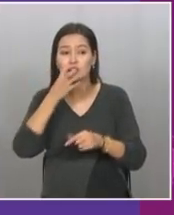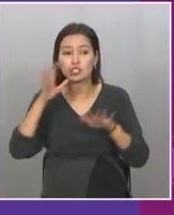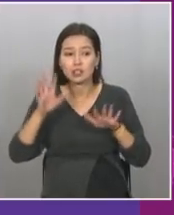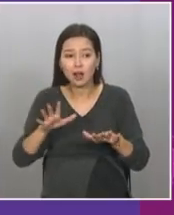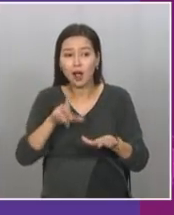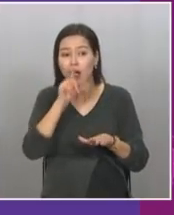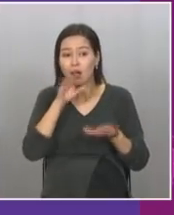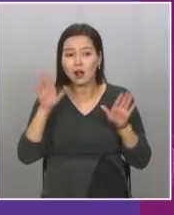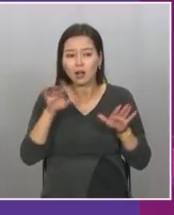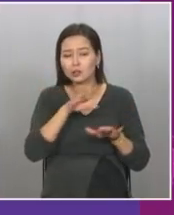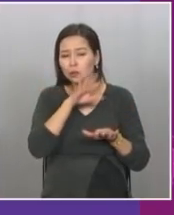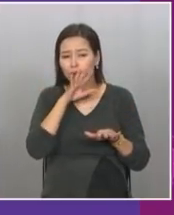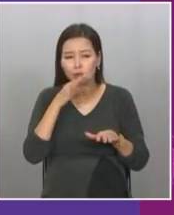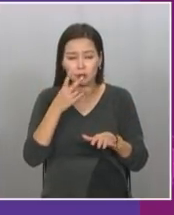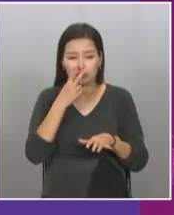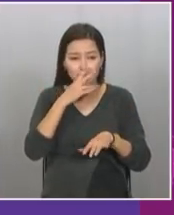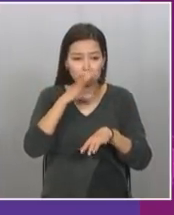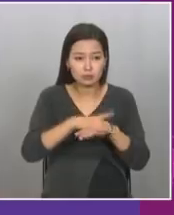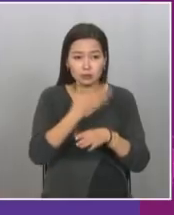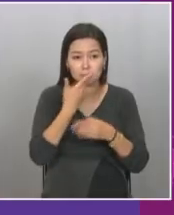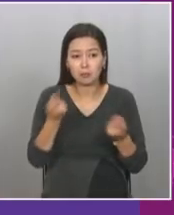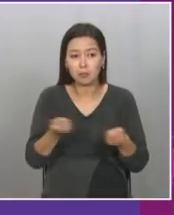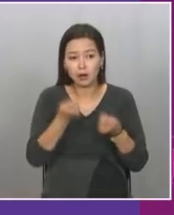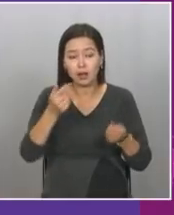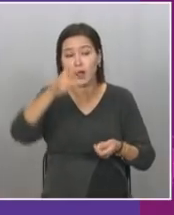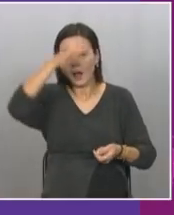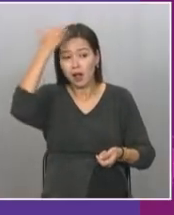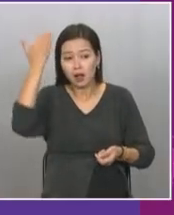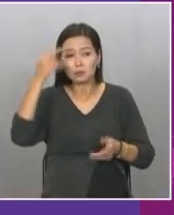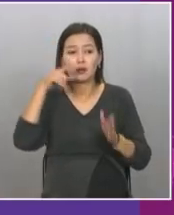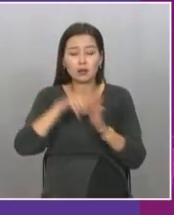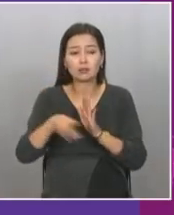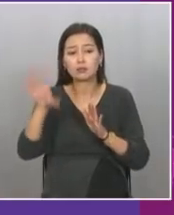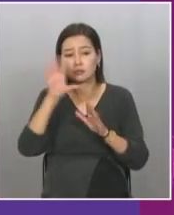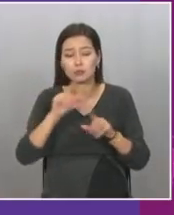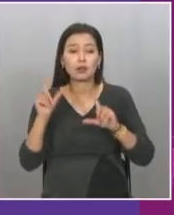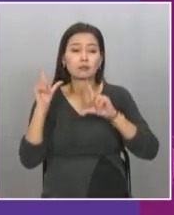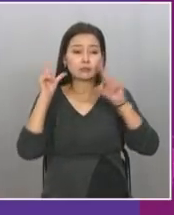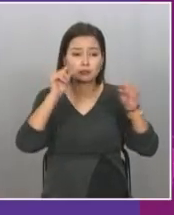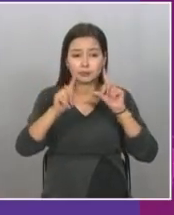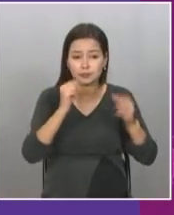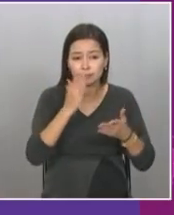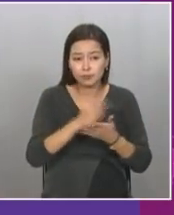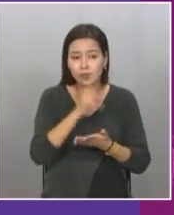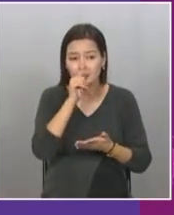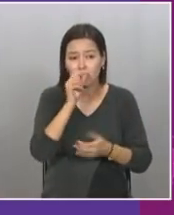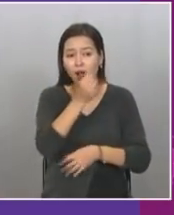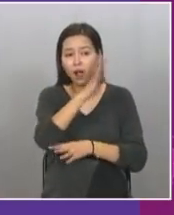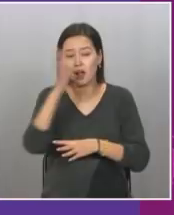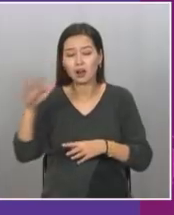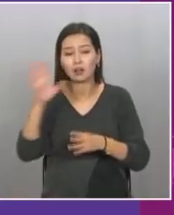көрінбеді. Аспанда тырналар да тізіліп ұшып барады. Ағаштың жапырақтары сарғайып